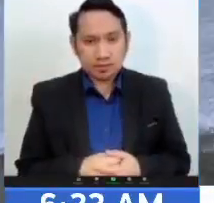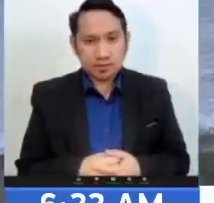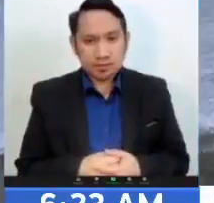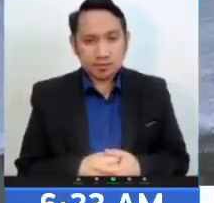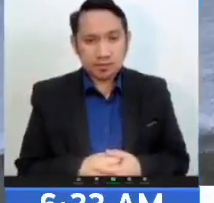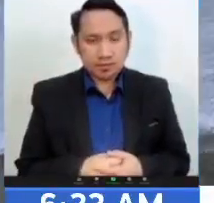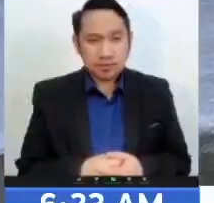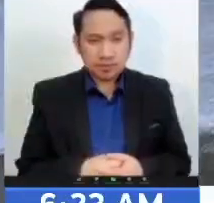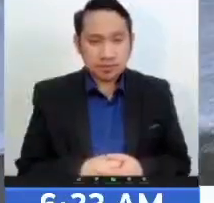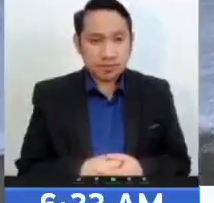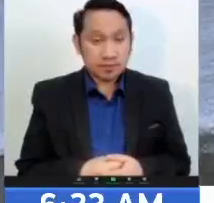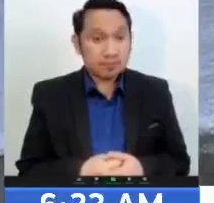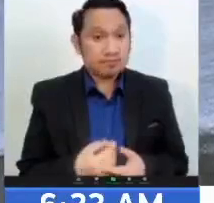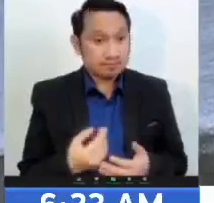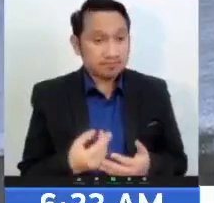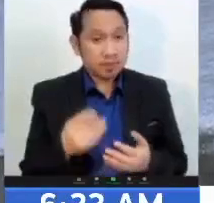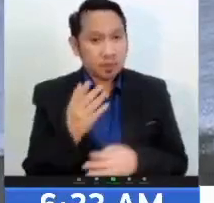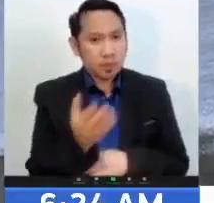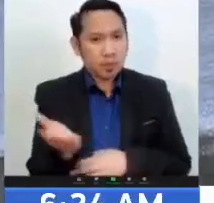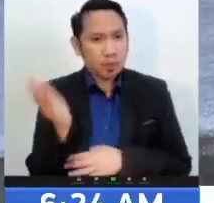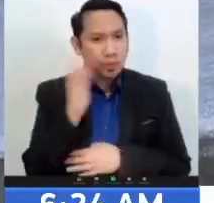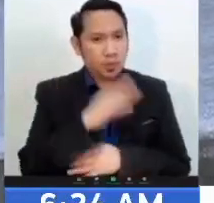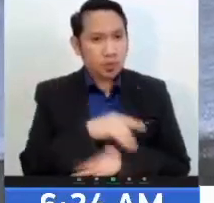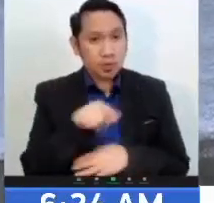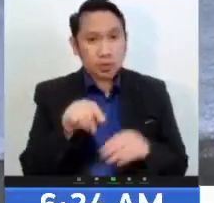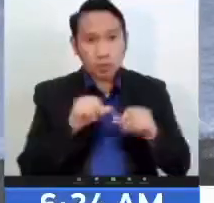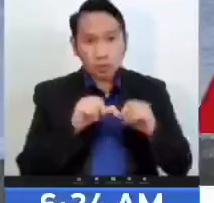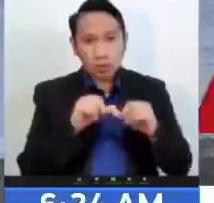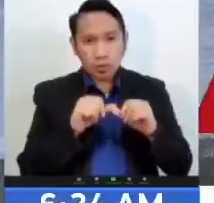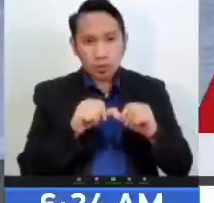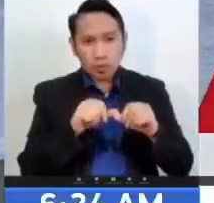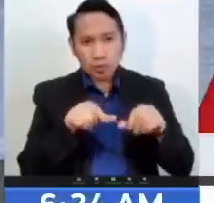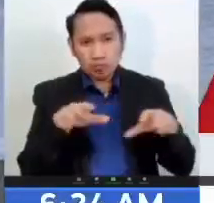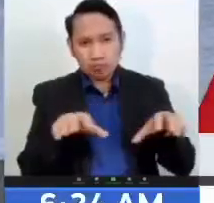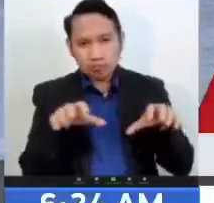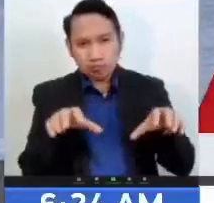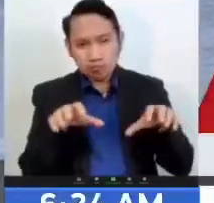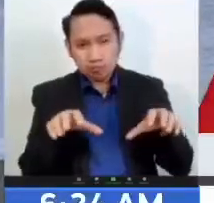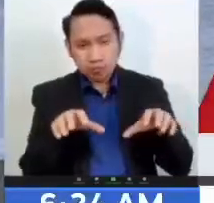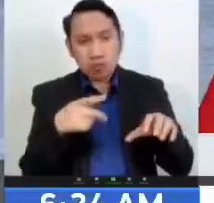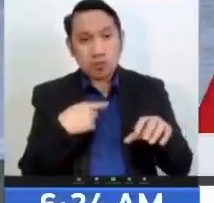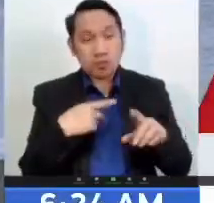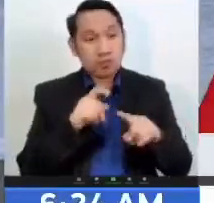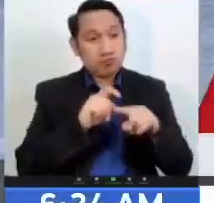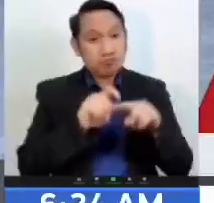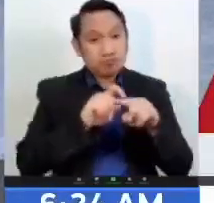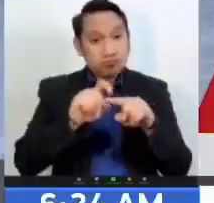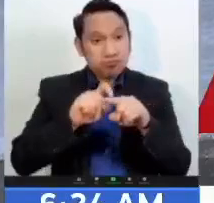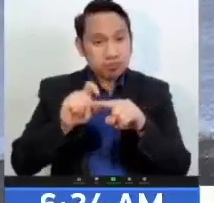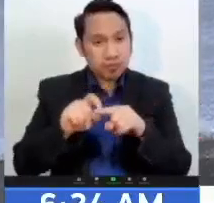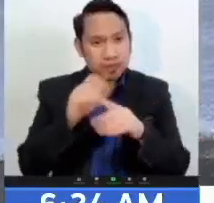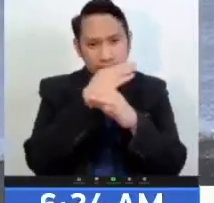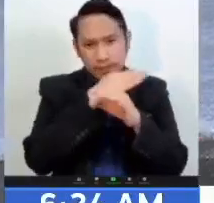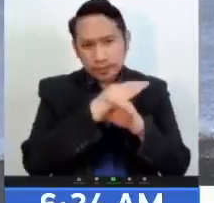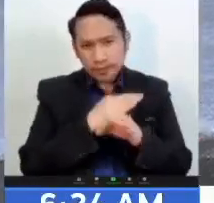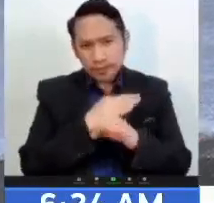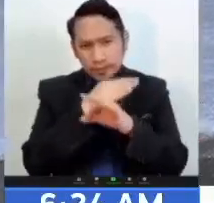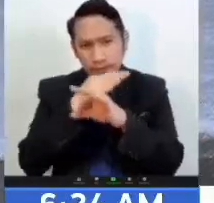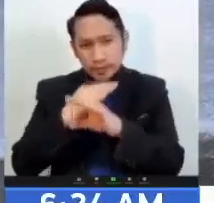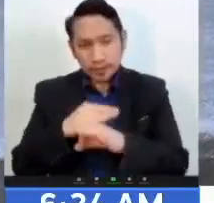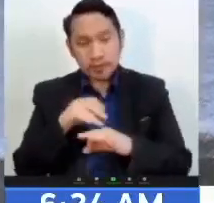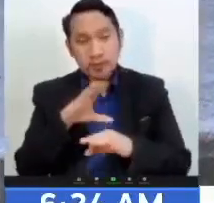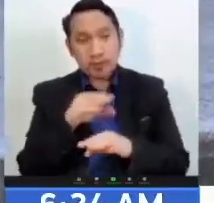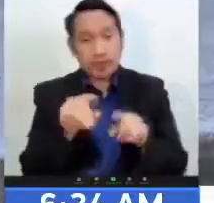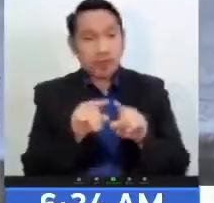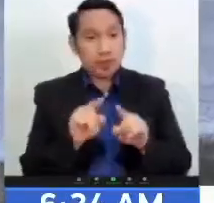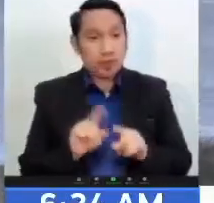Susan, magdamag at walang tigil na operasyon yung ginawa dito ng mga kawunin ng Meralco kasama ng nagbabantay yung mga tauhan ng Manila LGU at Manila